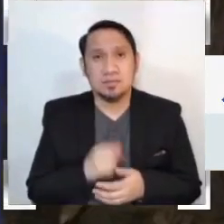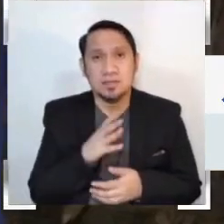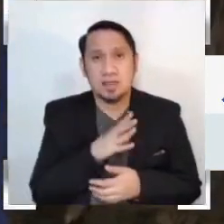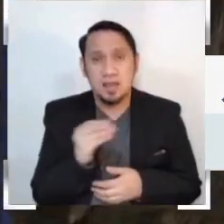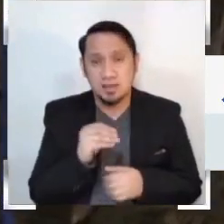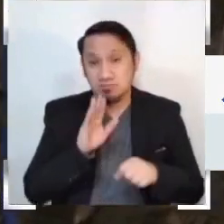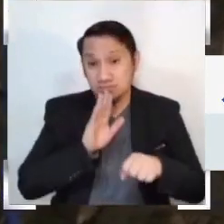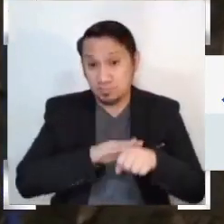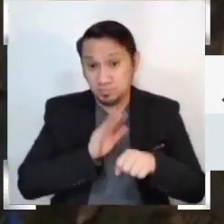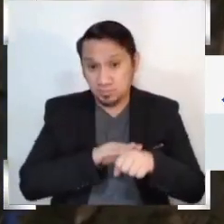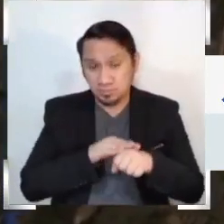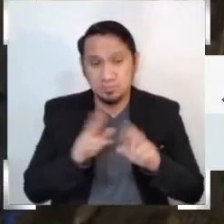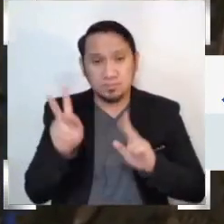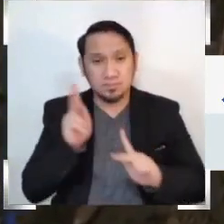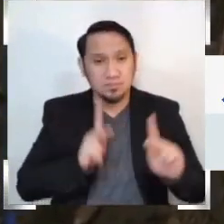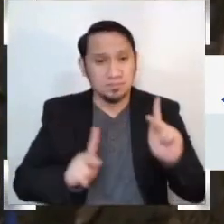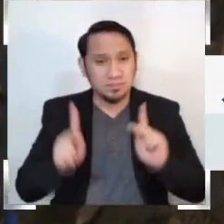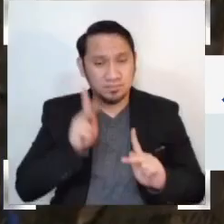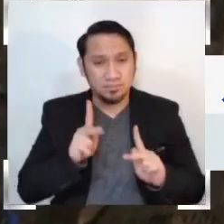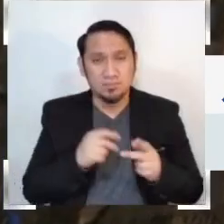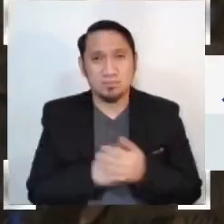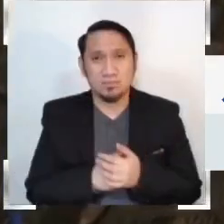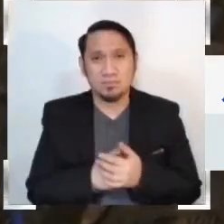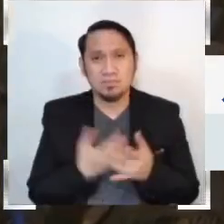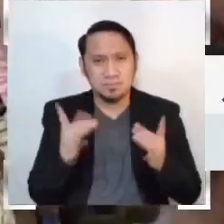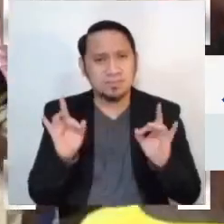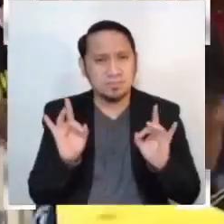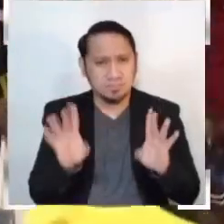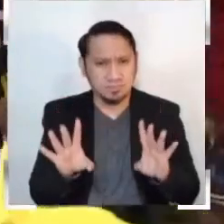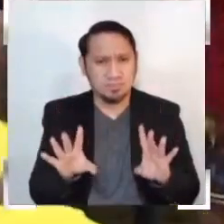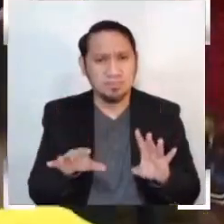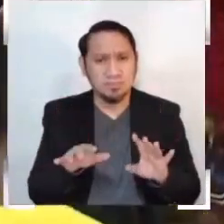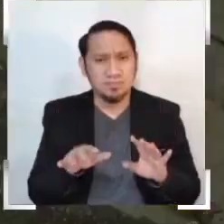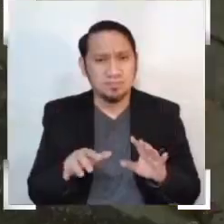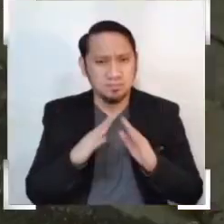pinaalalahanan ng mga residente na delikado nang tumira doon.